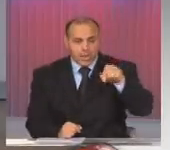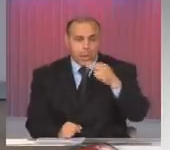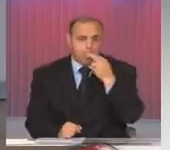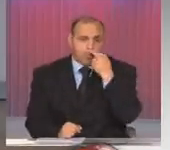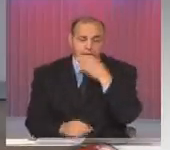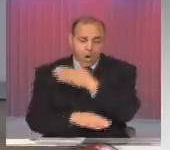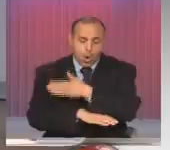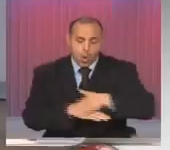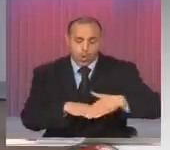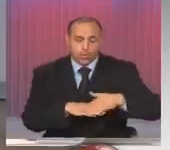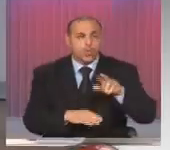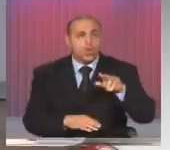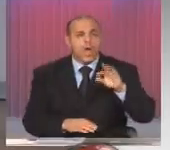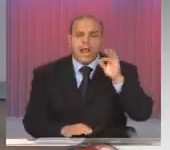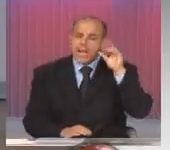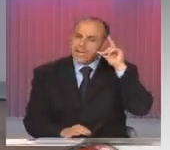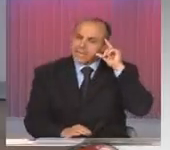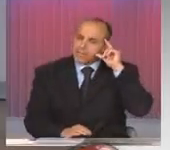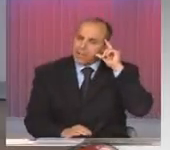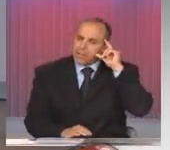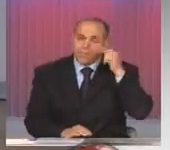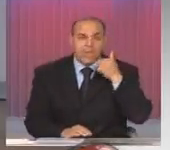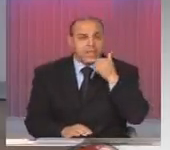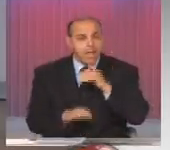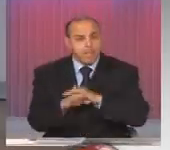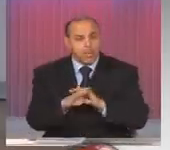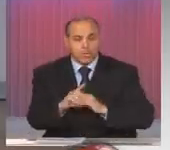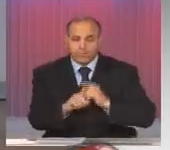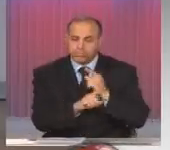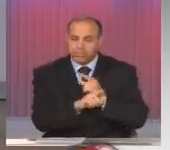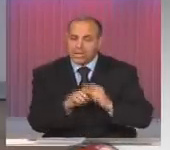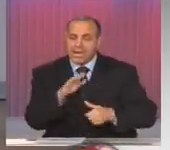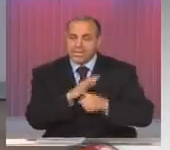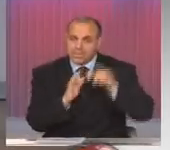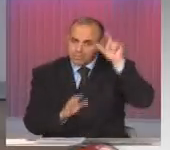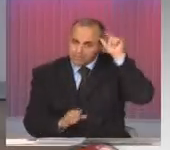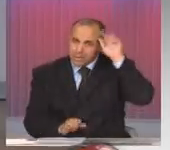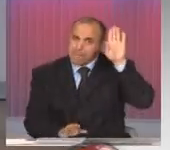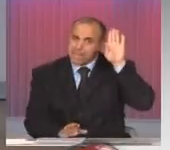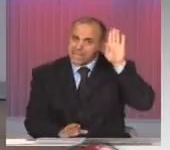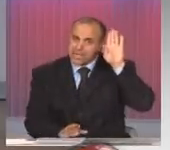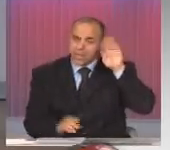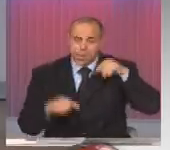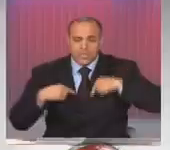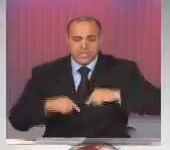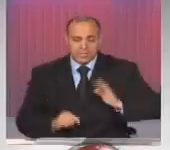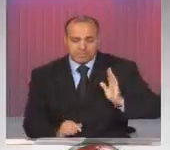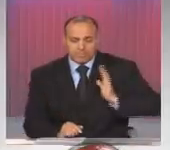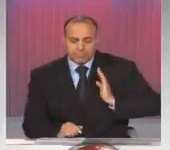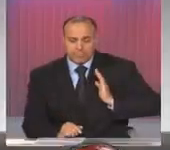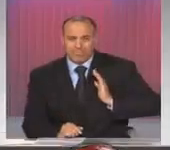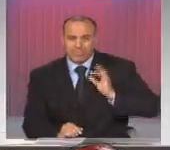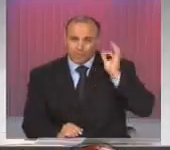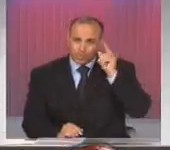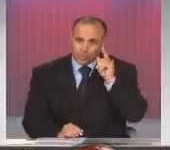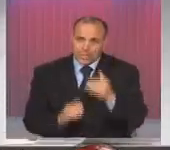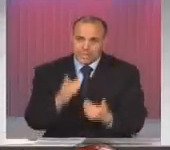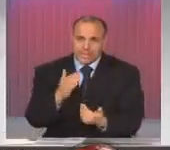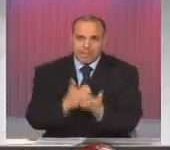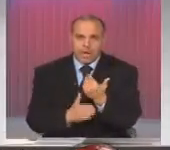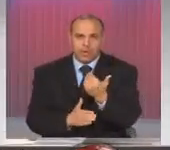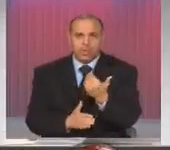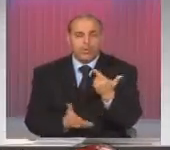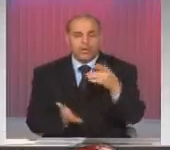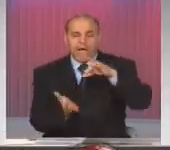على الحدود مع شقيقة ليبيا، مثل محور لقاء رئيس الجمهورية الباجي قائد السبسي بوزير الدفاع الوطني غازي جريبي صباح اليوم